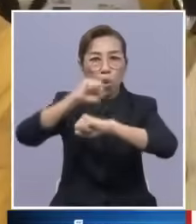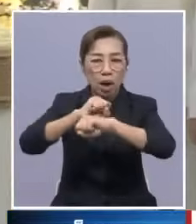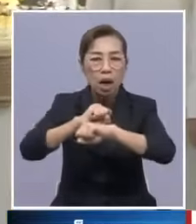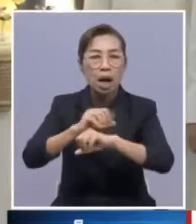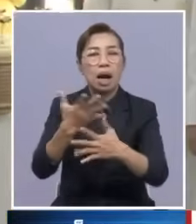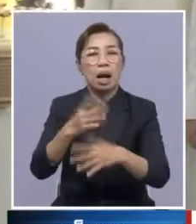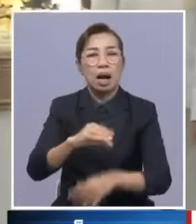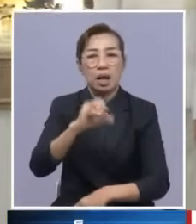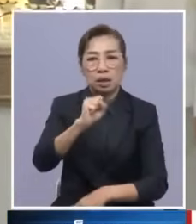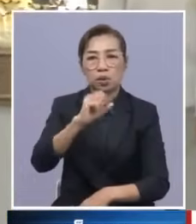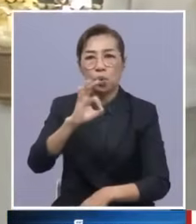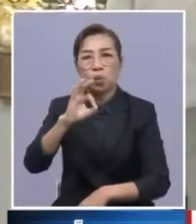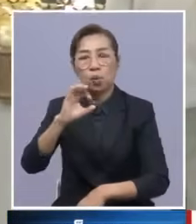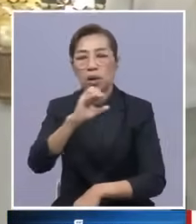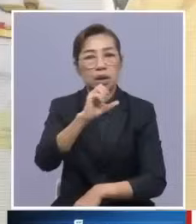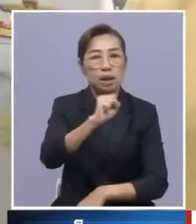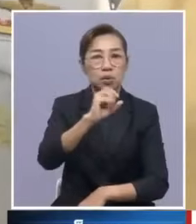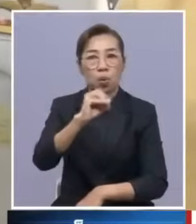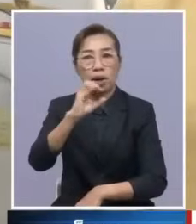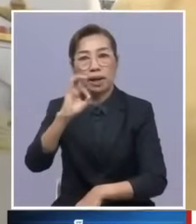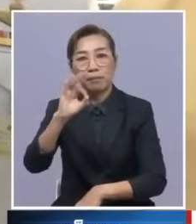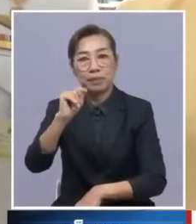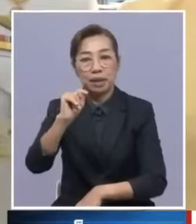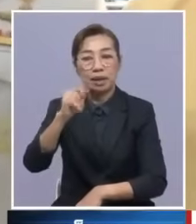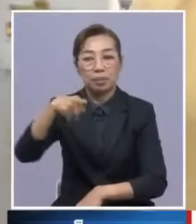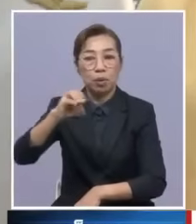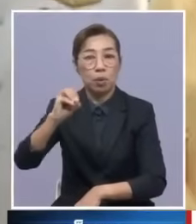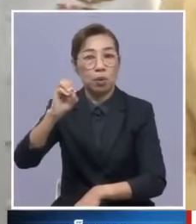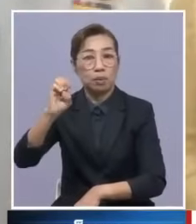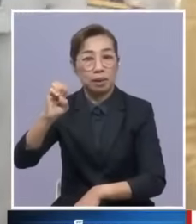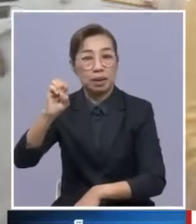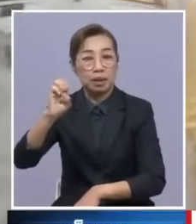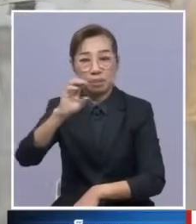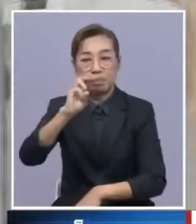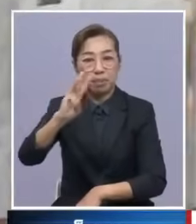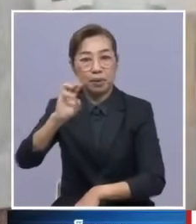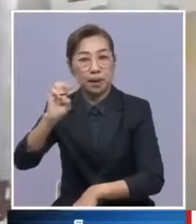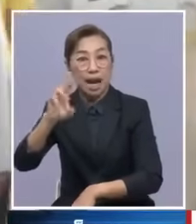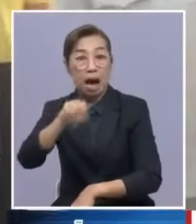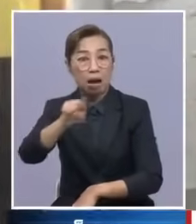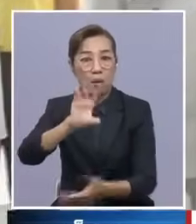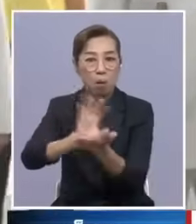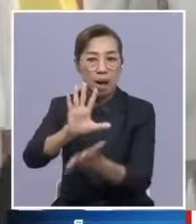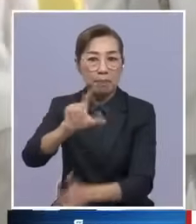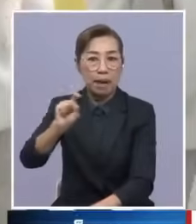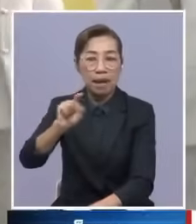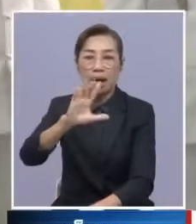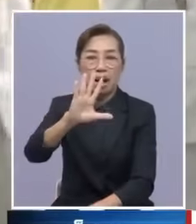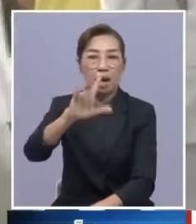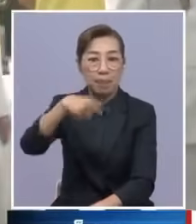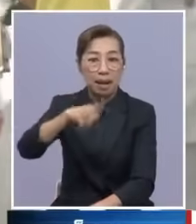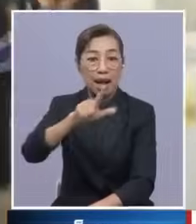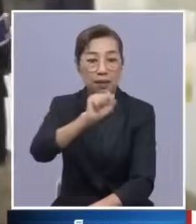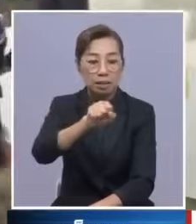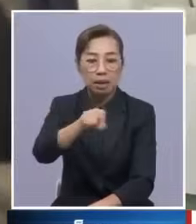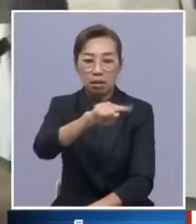วอร์ คือเป็นกระแสประมาณว่านายกอ่ะสั่งให้คุณอุ๊งอิ๊งไปดูงบใหม่ได้ไหม มันเยอะเกินไปใช้งบประมาณ 5,000 ล้านบาทม ัน เยอะคุณอุ๊งอิ๊งไม่ต